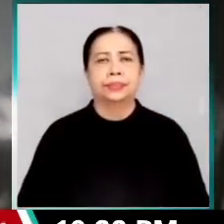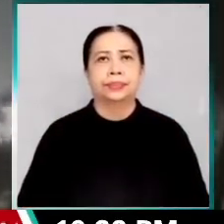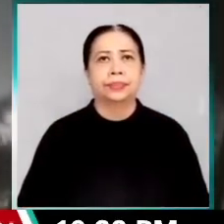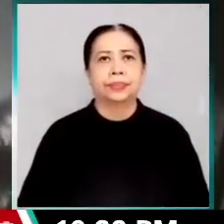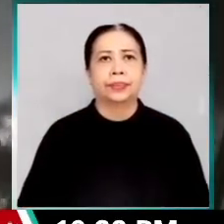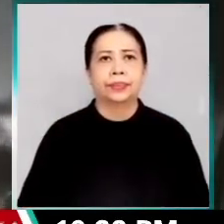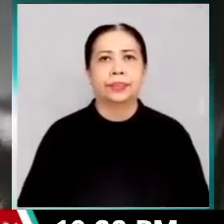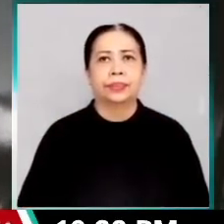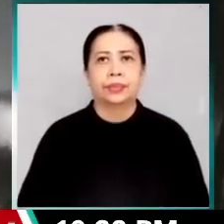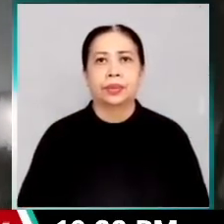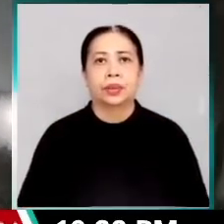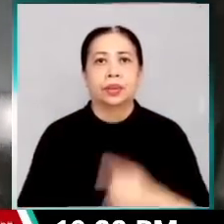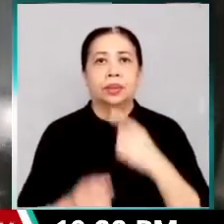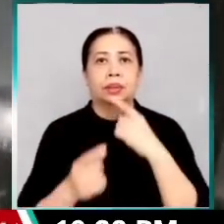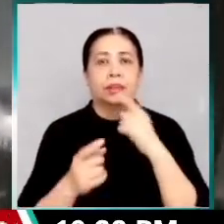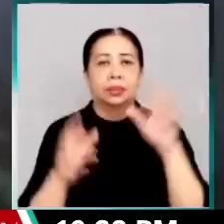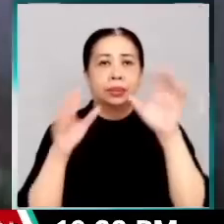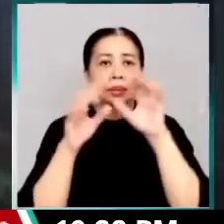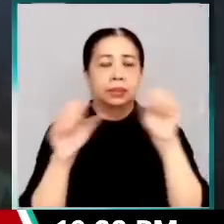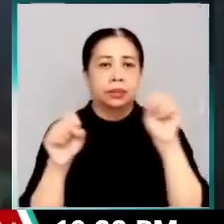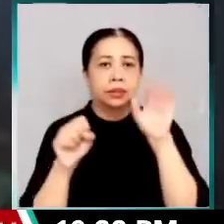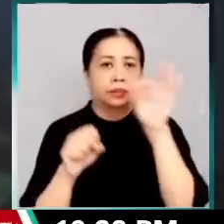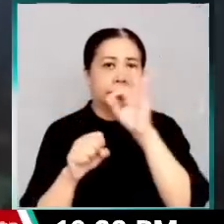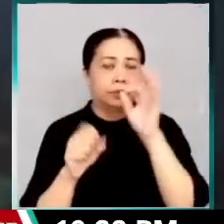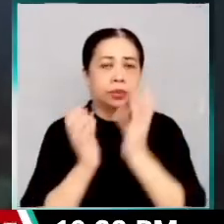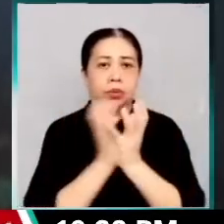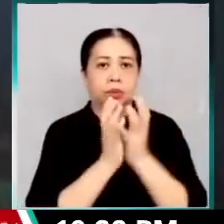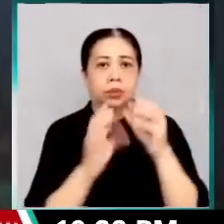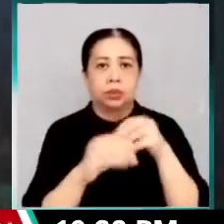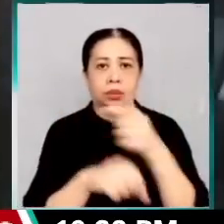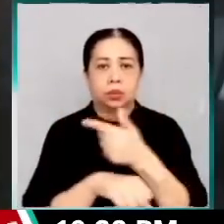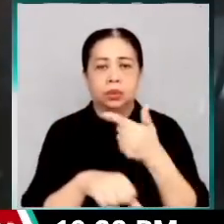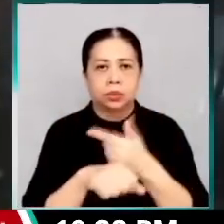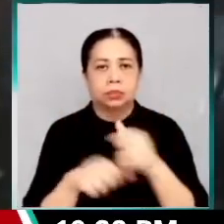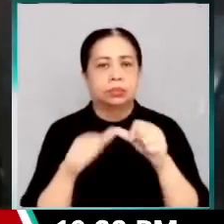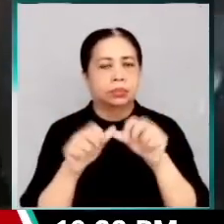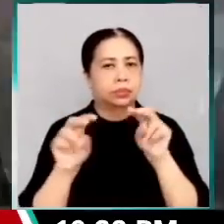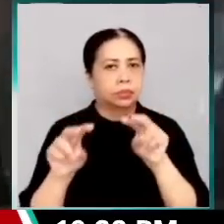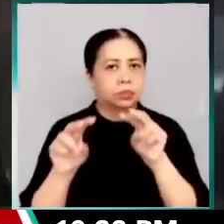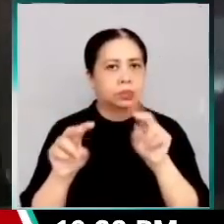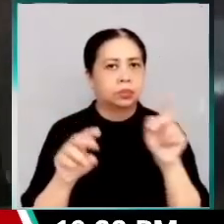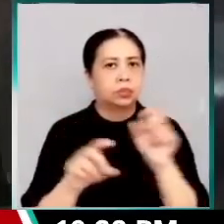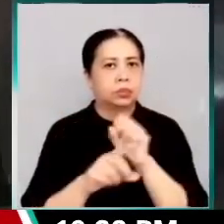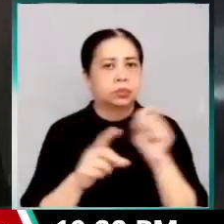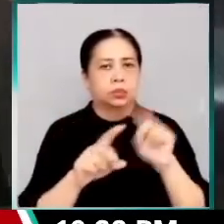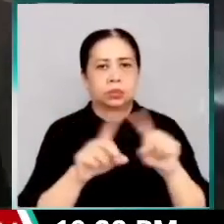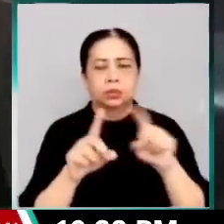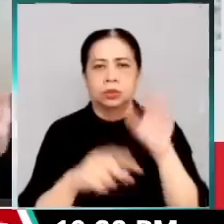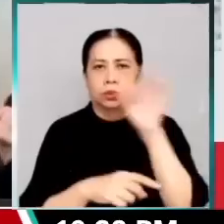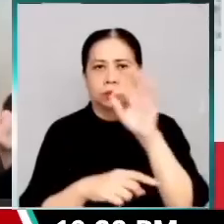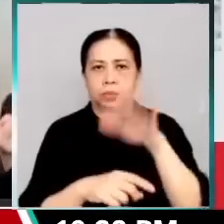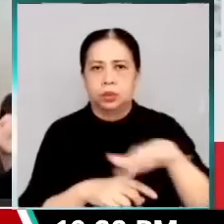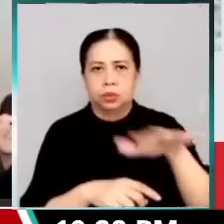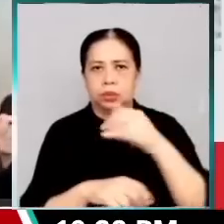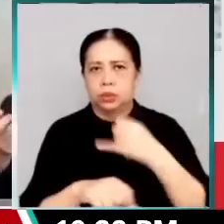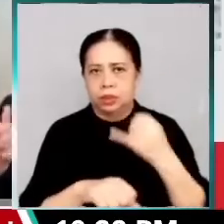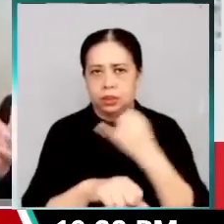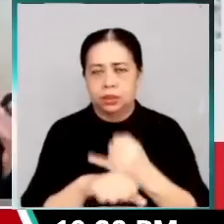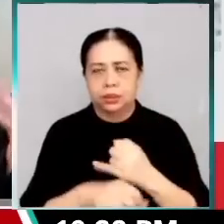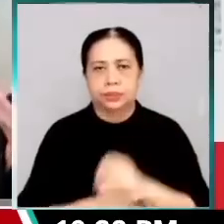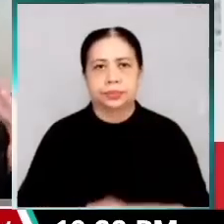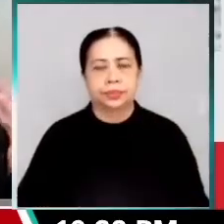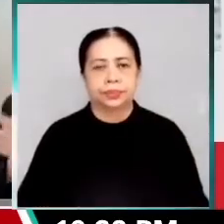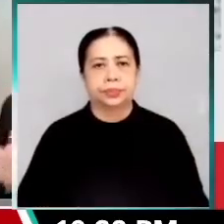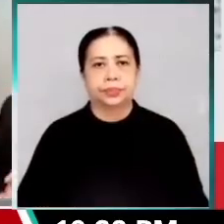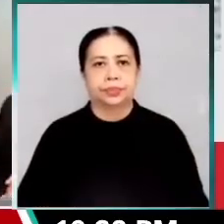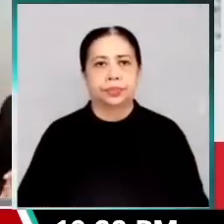Sabi ng presidente ng Filipino community sa Guam, patuloy nilang minomonitor ang lagay ng iba pang Pilipino roon. We're hearing good